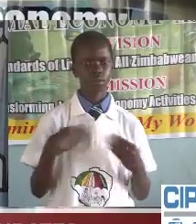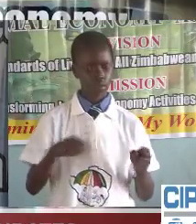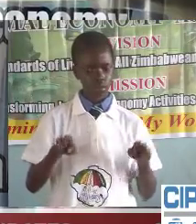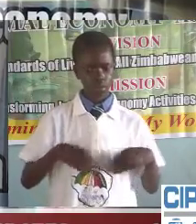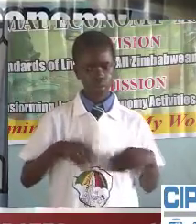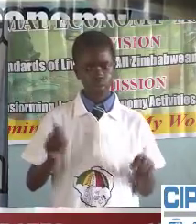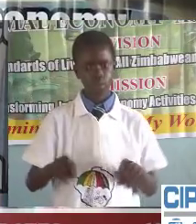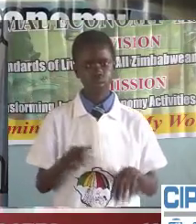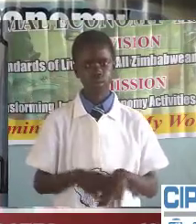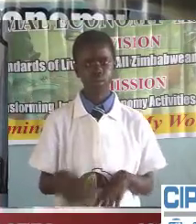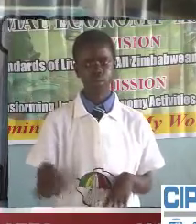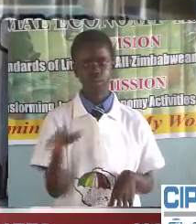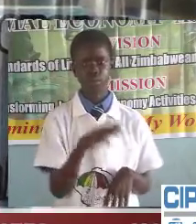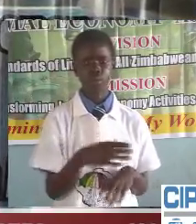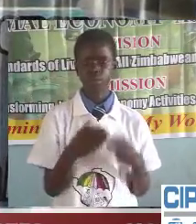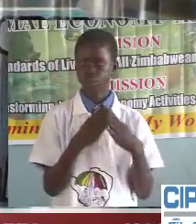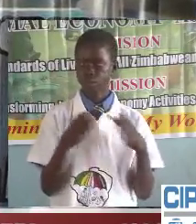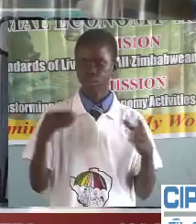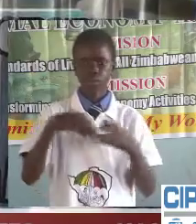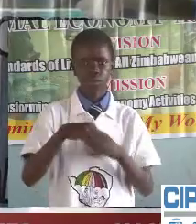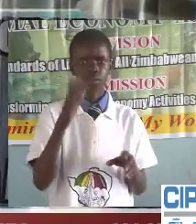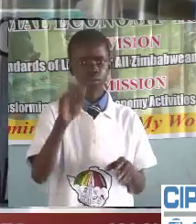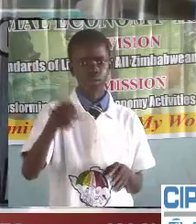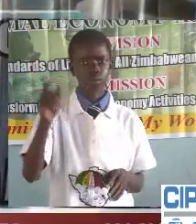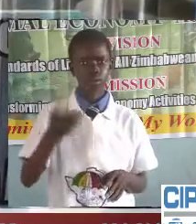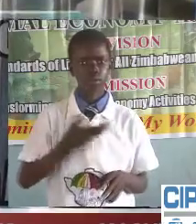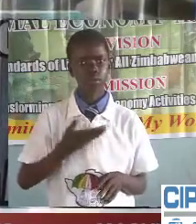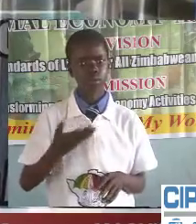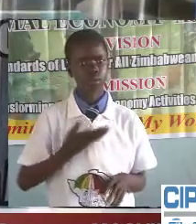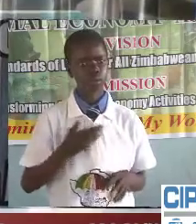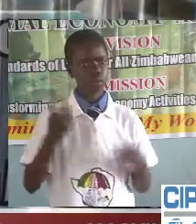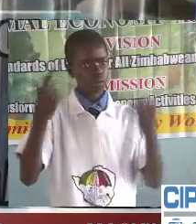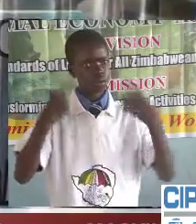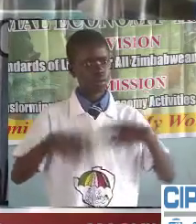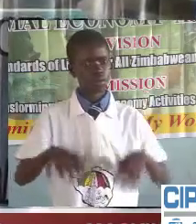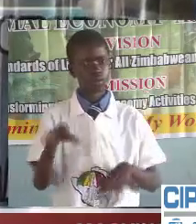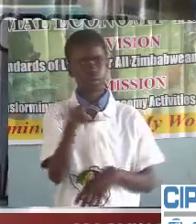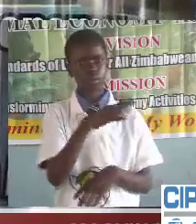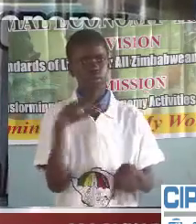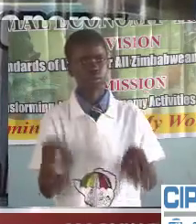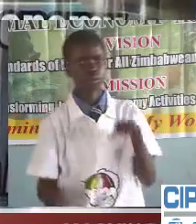pano tine ma-informal traders nevanorarama